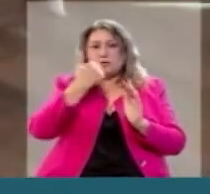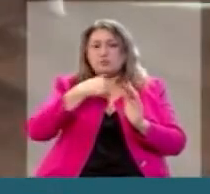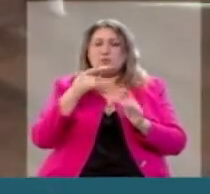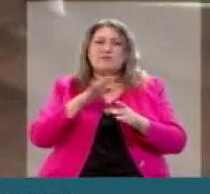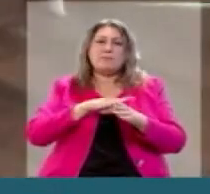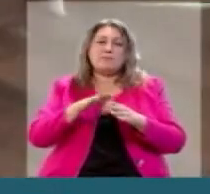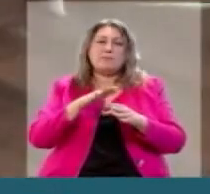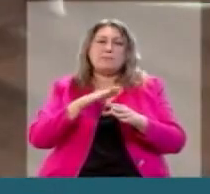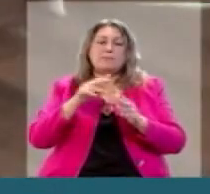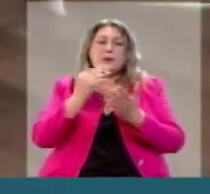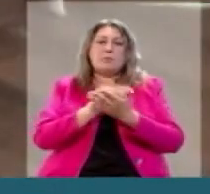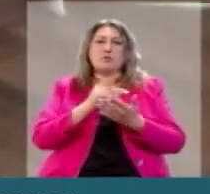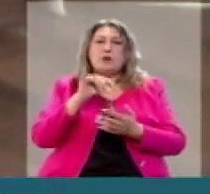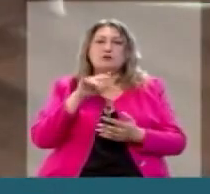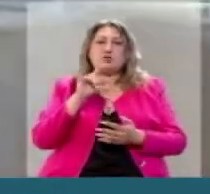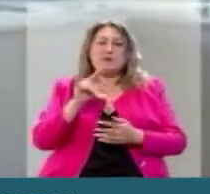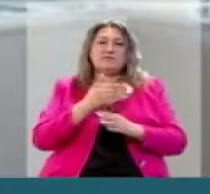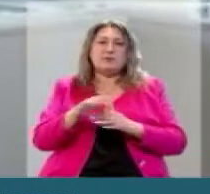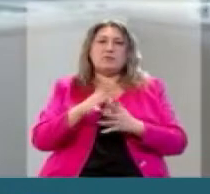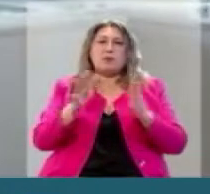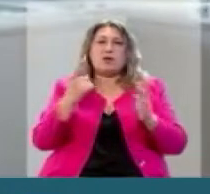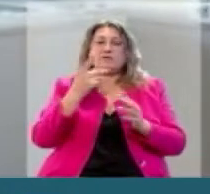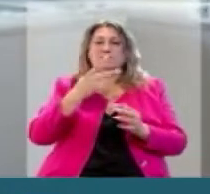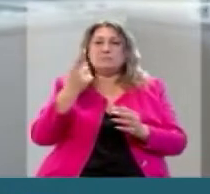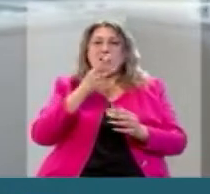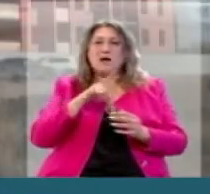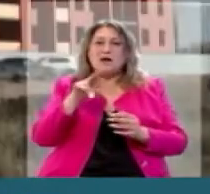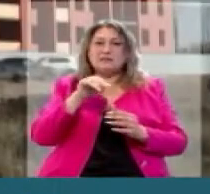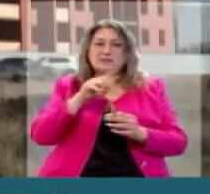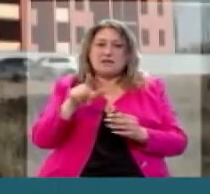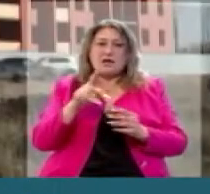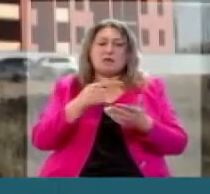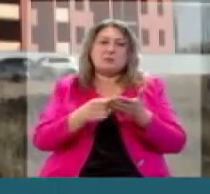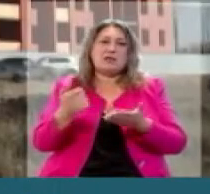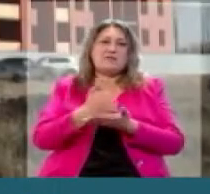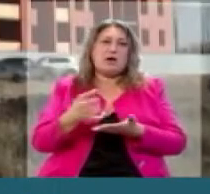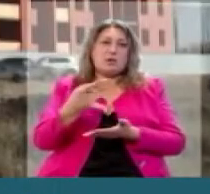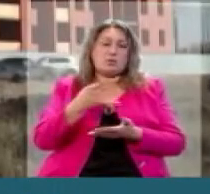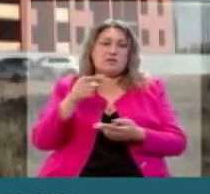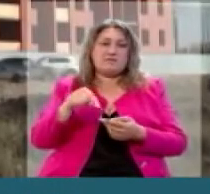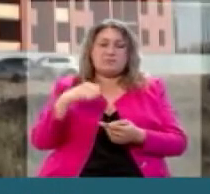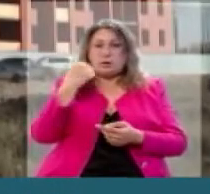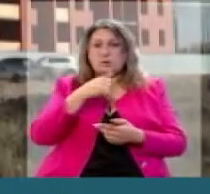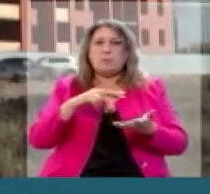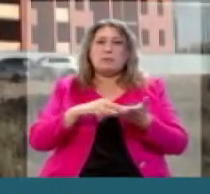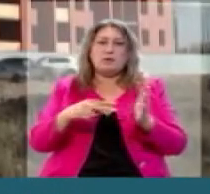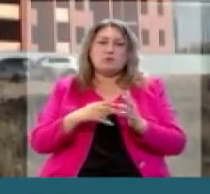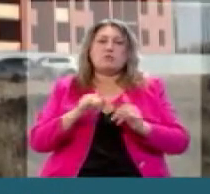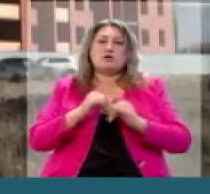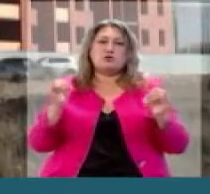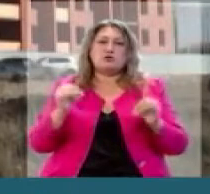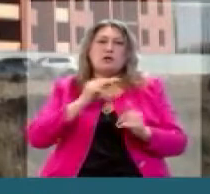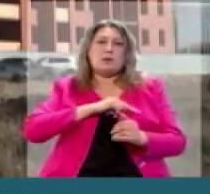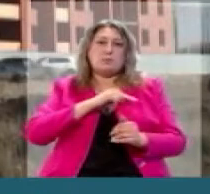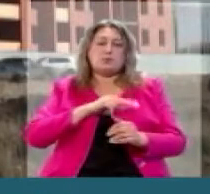на реализацию программы «Нурлы Жер» выделено более 21 миллиарда тенге. Как отметил глава региона, в этом году планируется увеличить